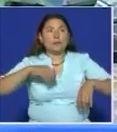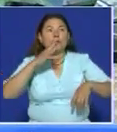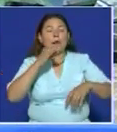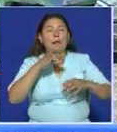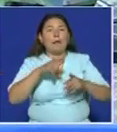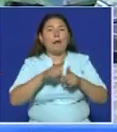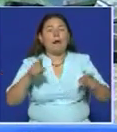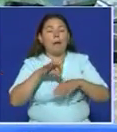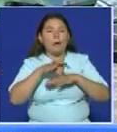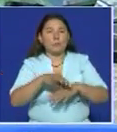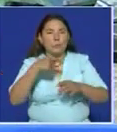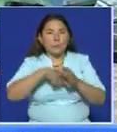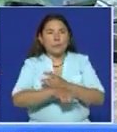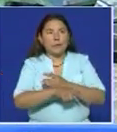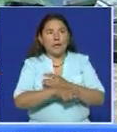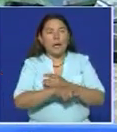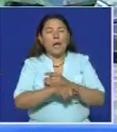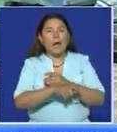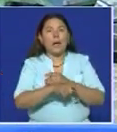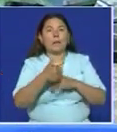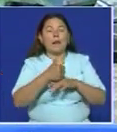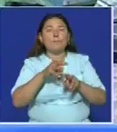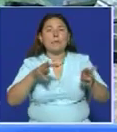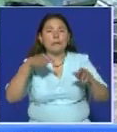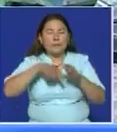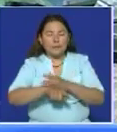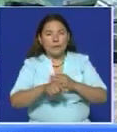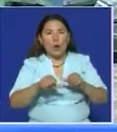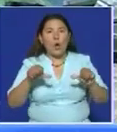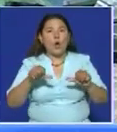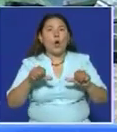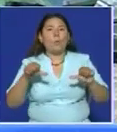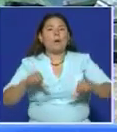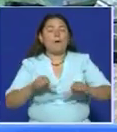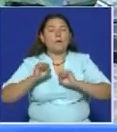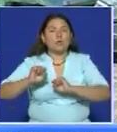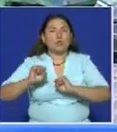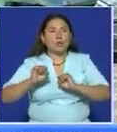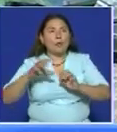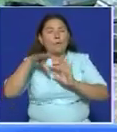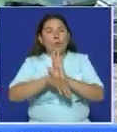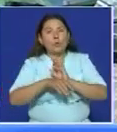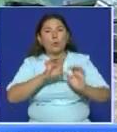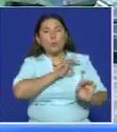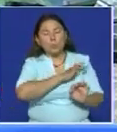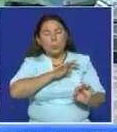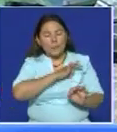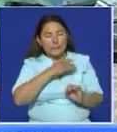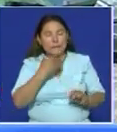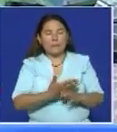өтті. Оның ішінде әкімшілік құқық бұзушылар және қылмыстық іспен ұсталып отыр.